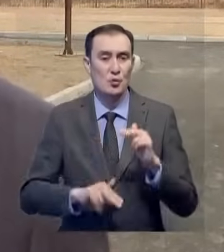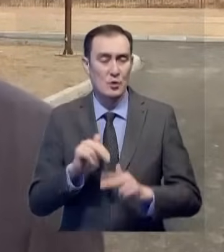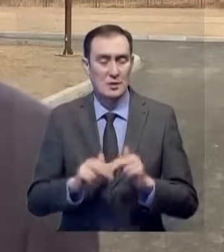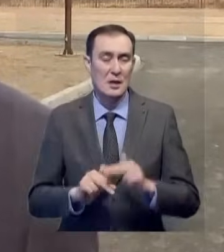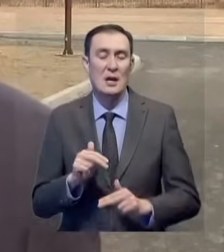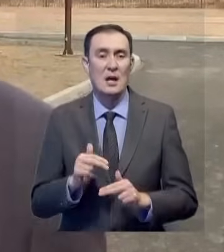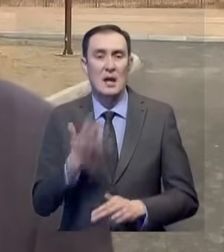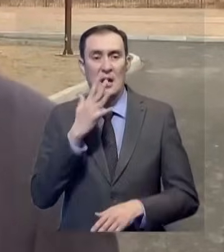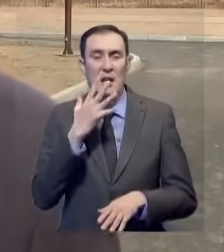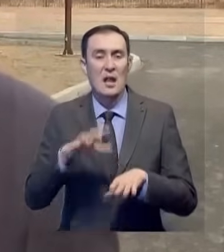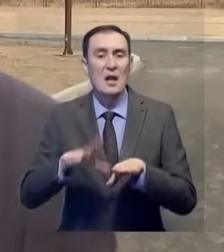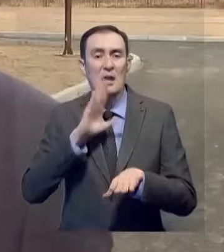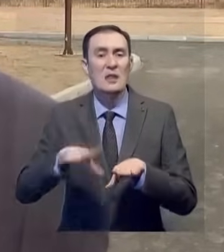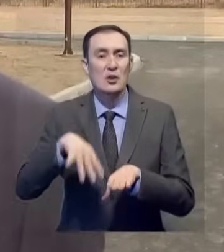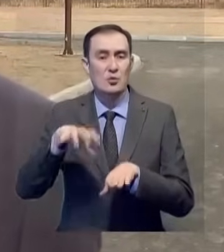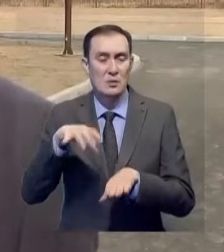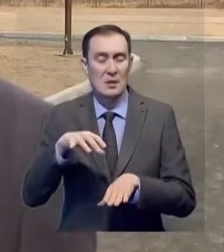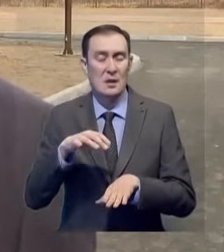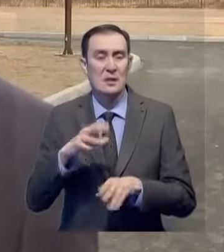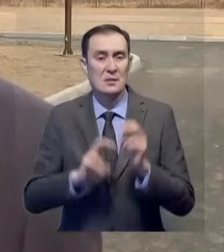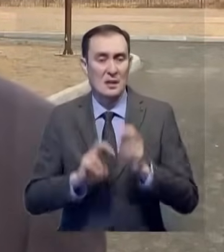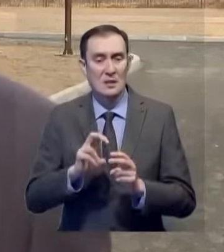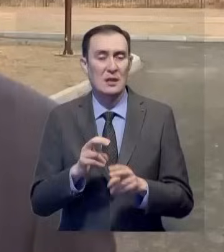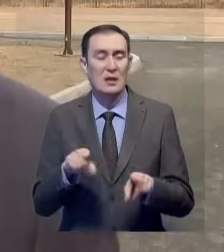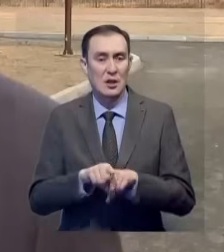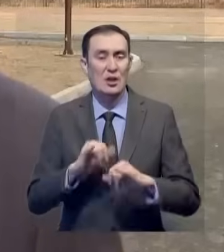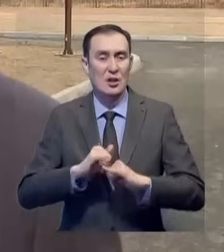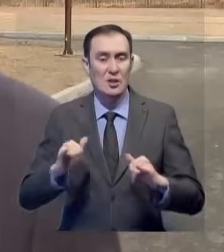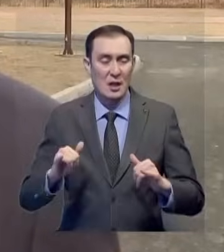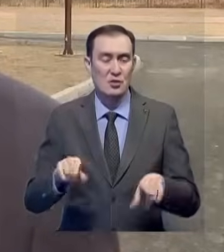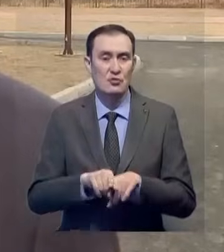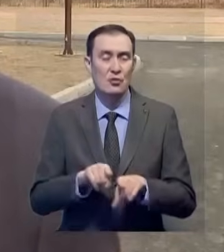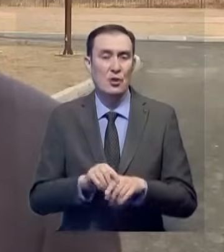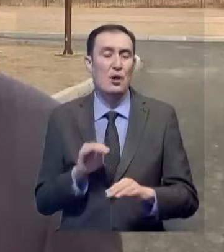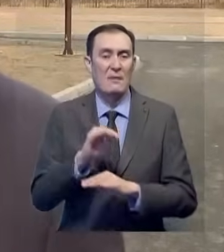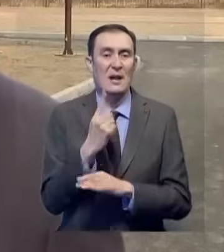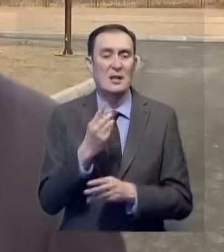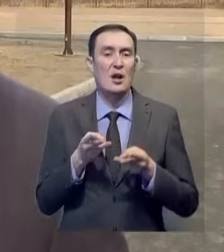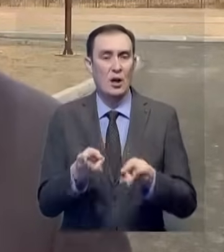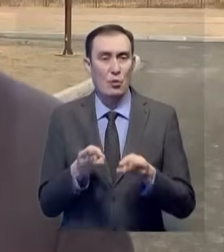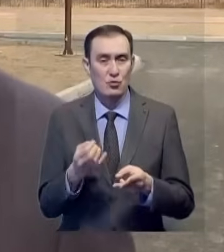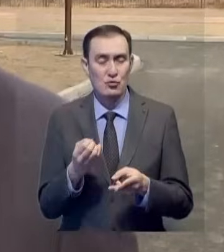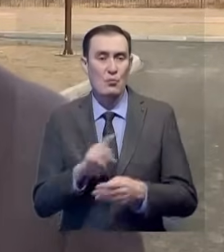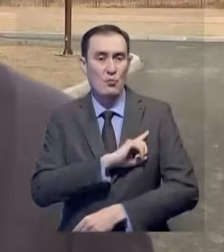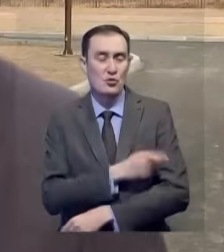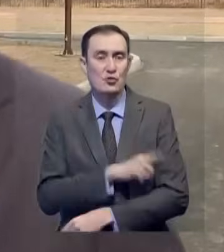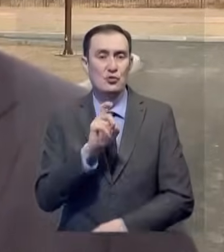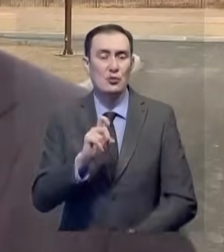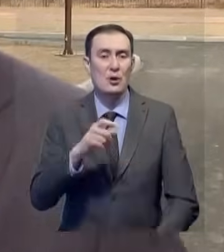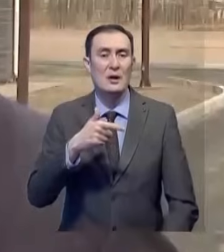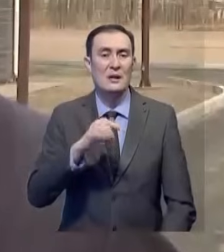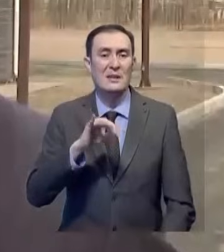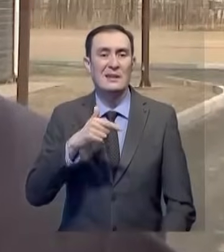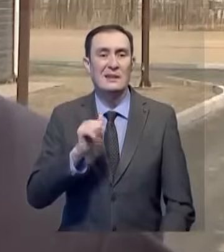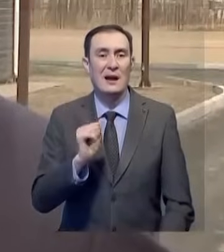там насосная станция, и, наверное, все равно надо РК-4 расширять, строить, добавлять один котел мощностью 100